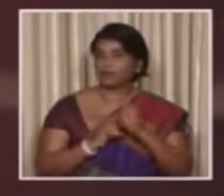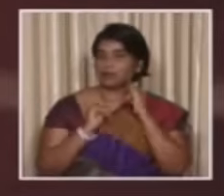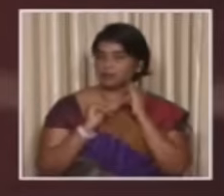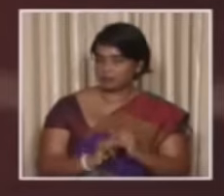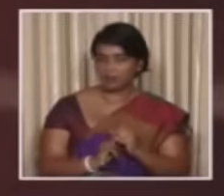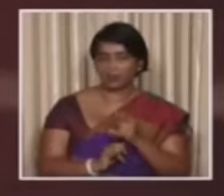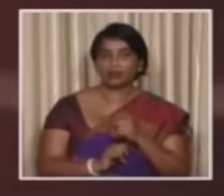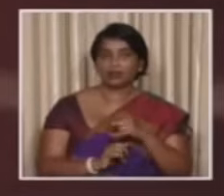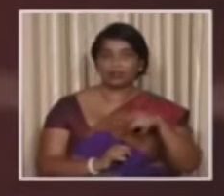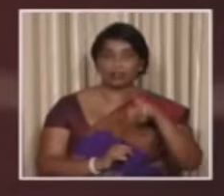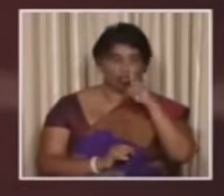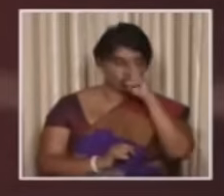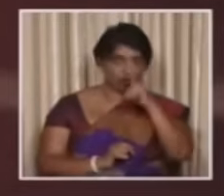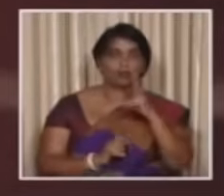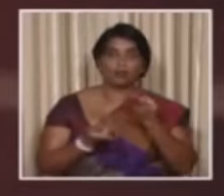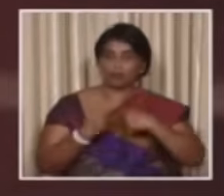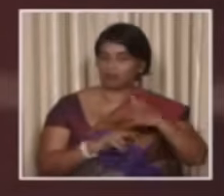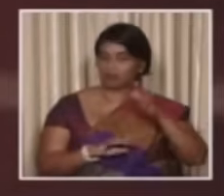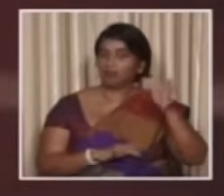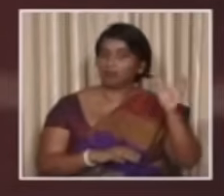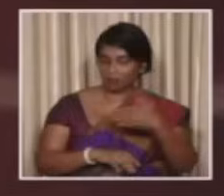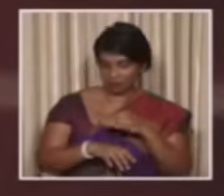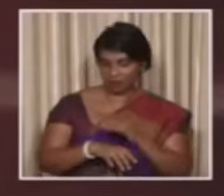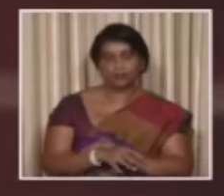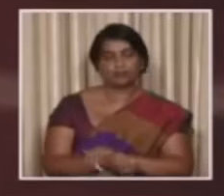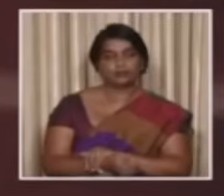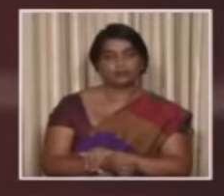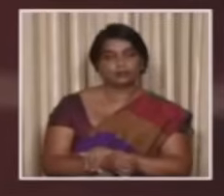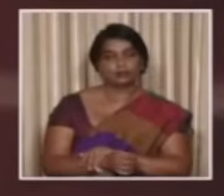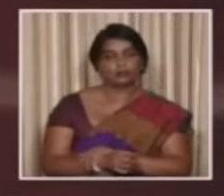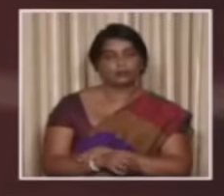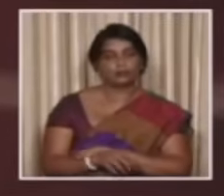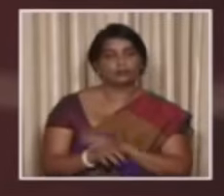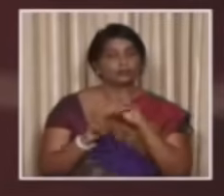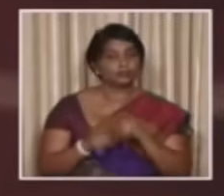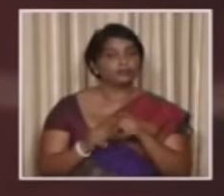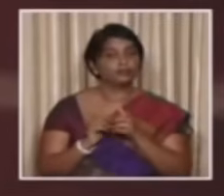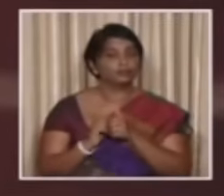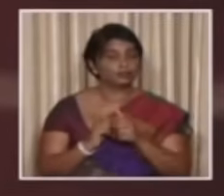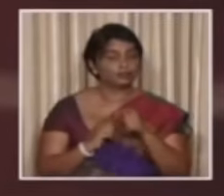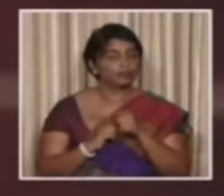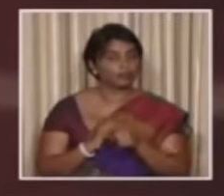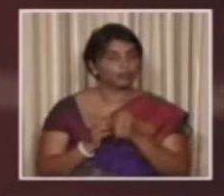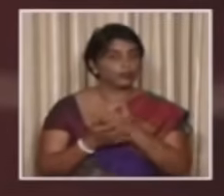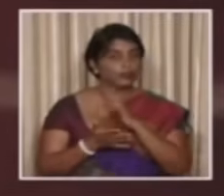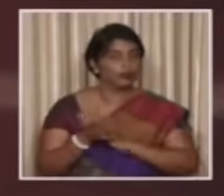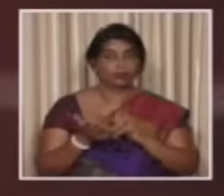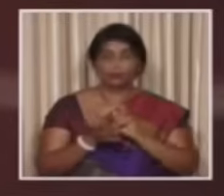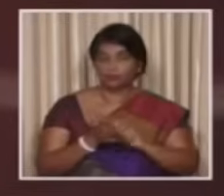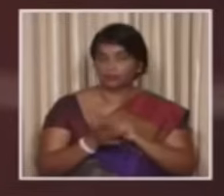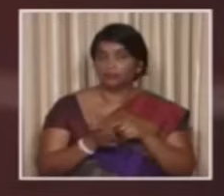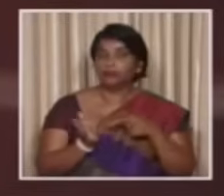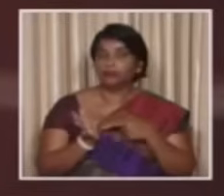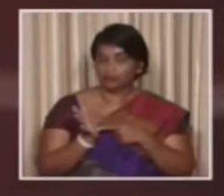වැරදි, දින 14ක් ඇතුළත නැවත රජයට පවර ගන්න කියලා. එතකොට මේ ලිපිය ලියන කර්තෘ